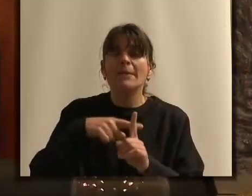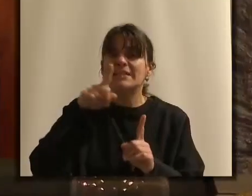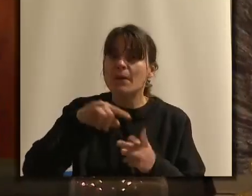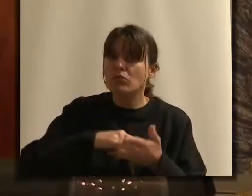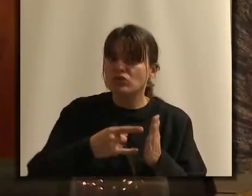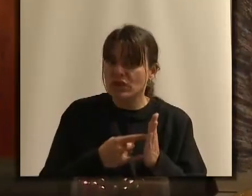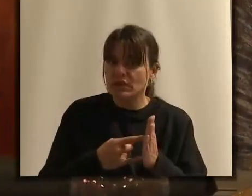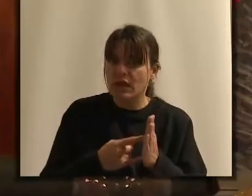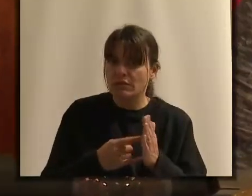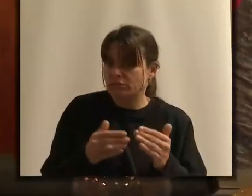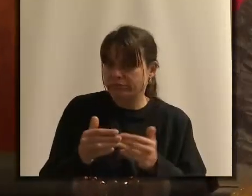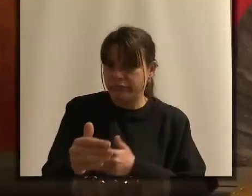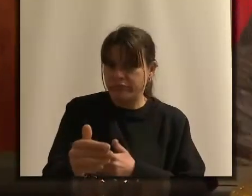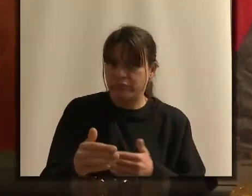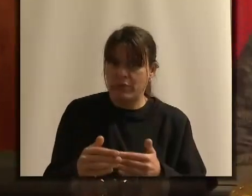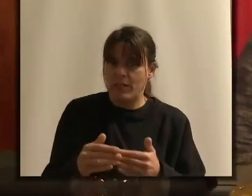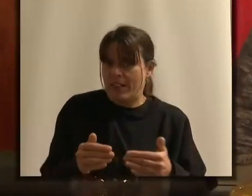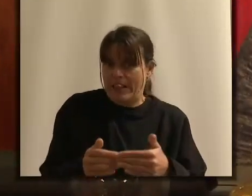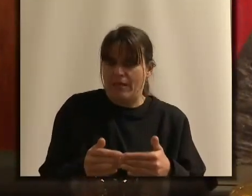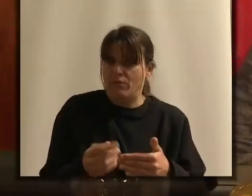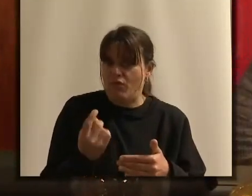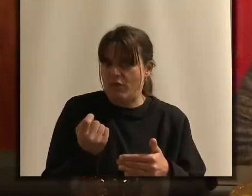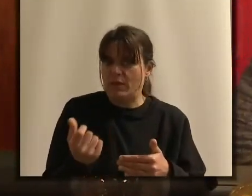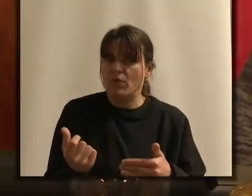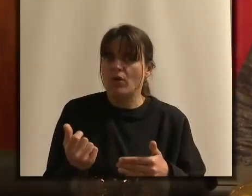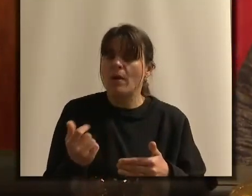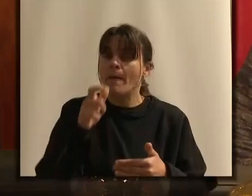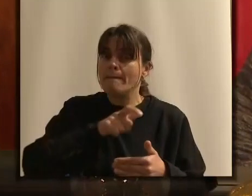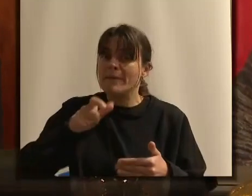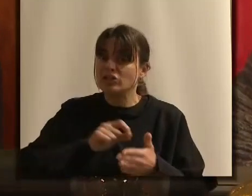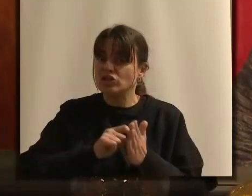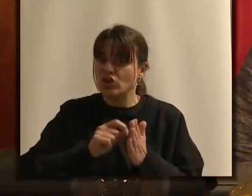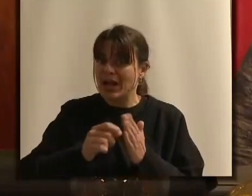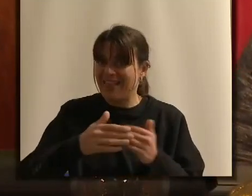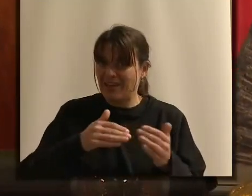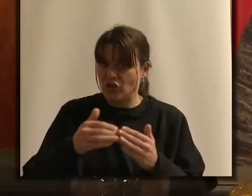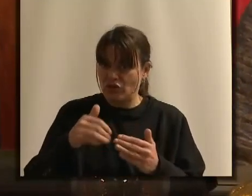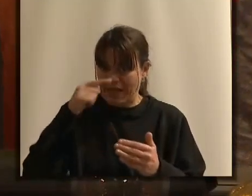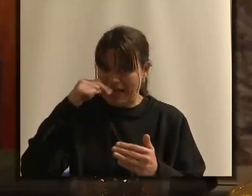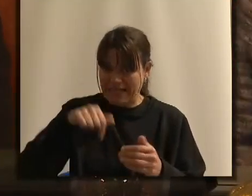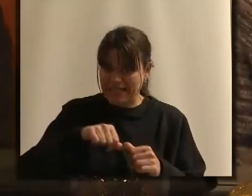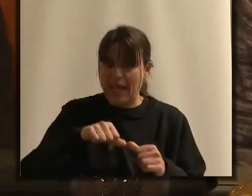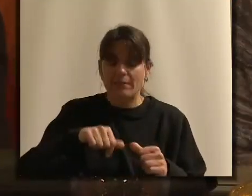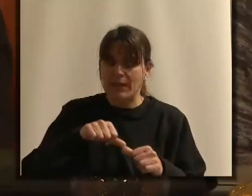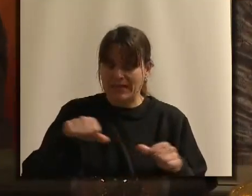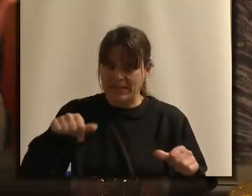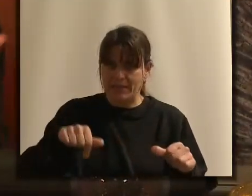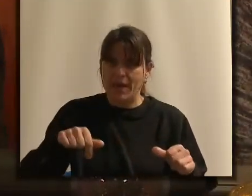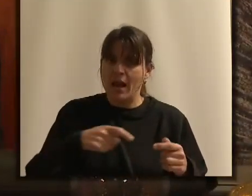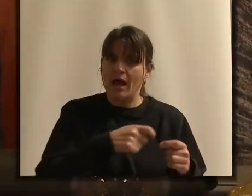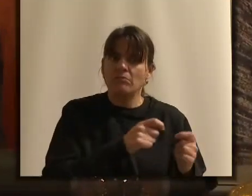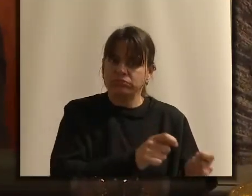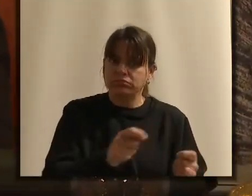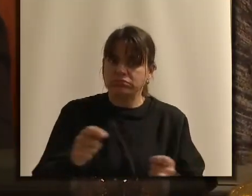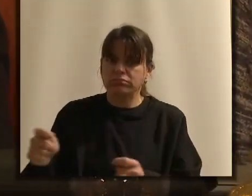un projecte que està a punt d'entrar, que els redactors ens entregaran aquesta setmana, que és la pacificació més